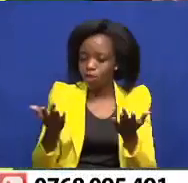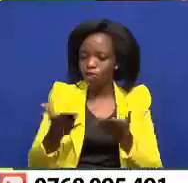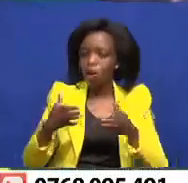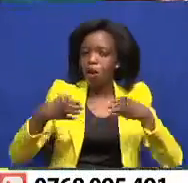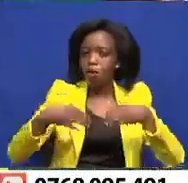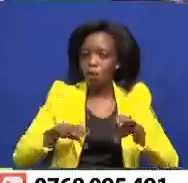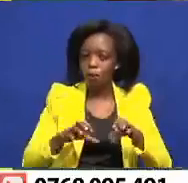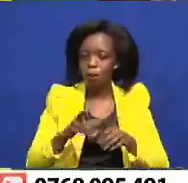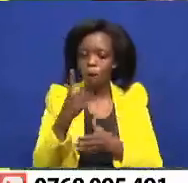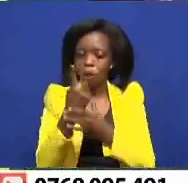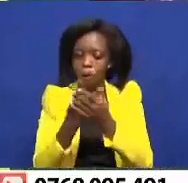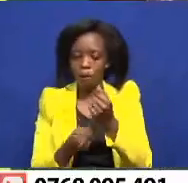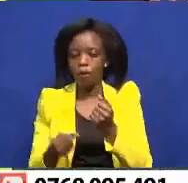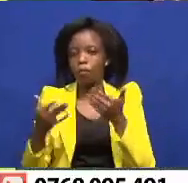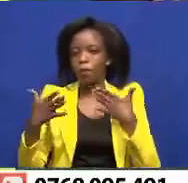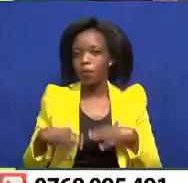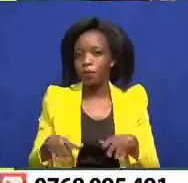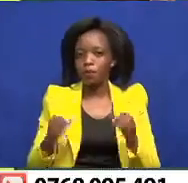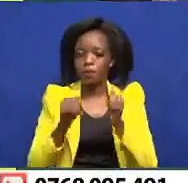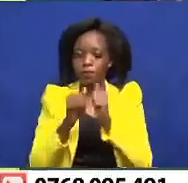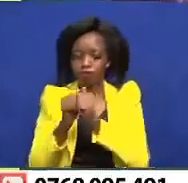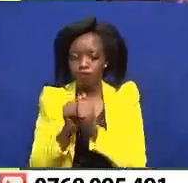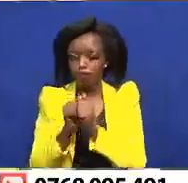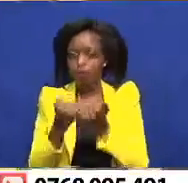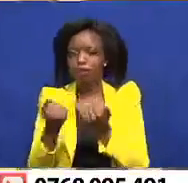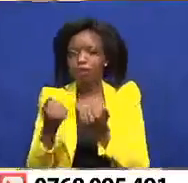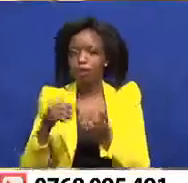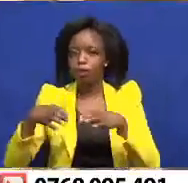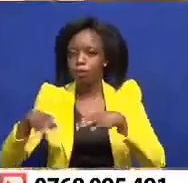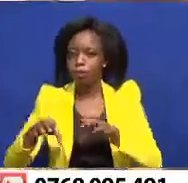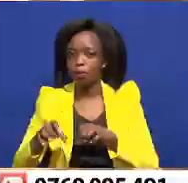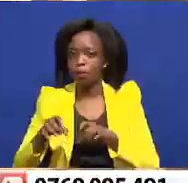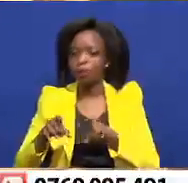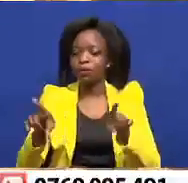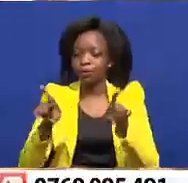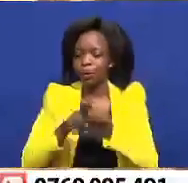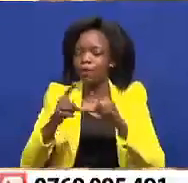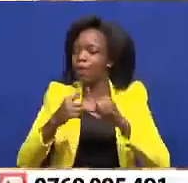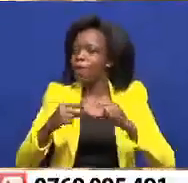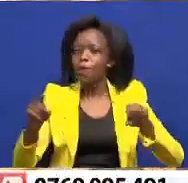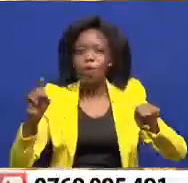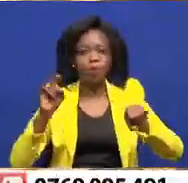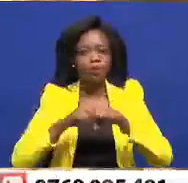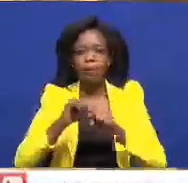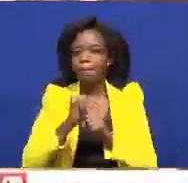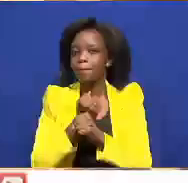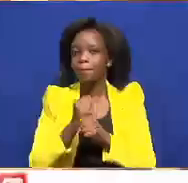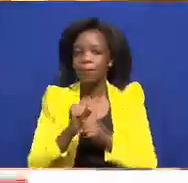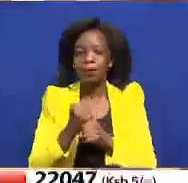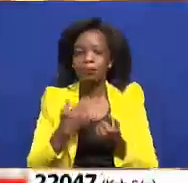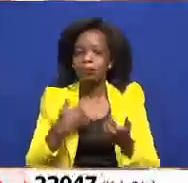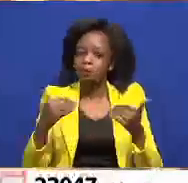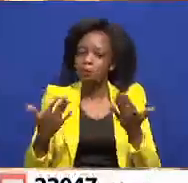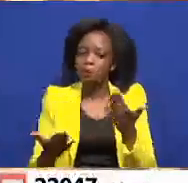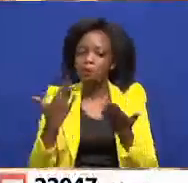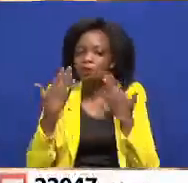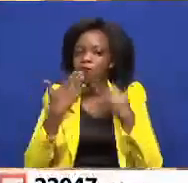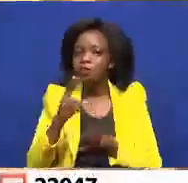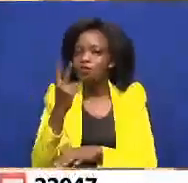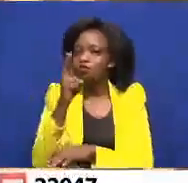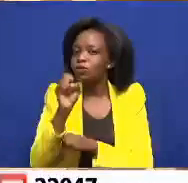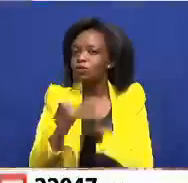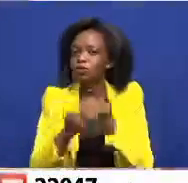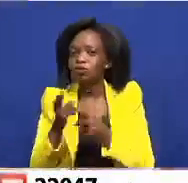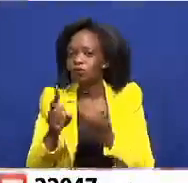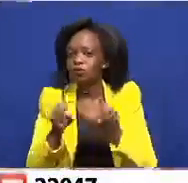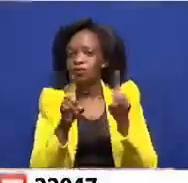zinapitanga. Furthermore, hii barabara ime take long time kukua. Imechukua sijui kaa itakaa mpaka 2022 ndio ikue ama